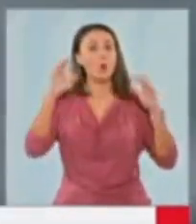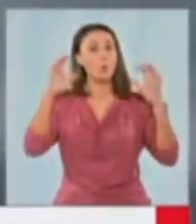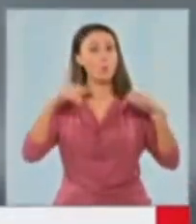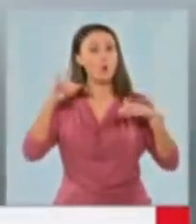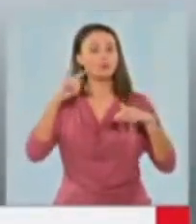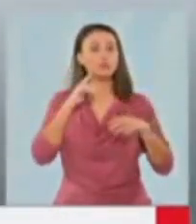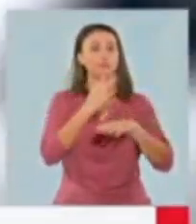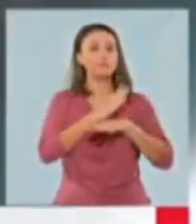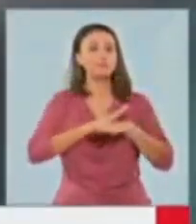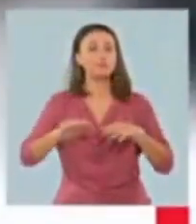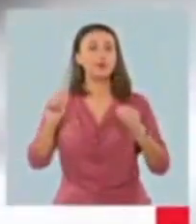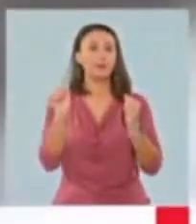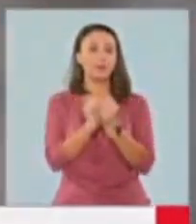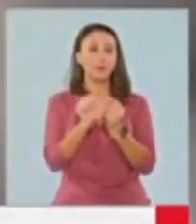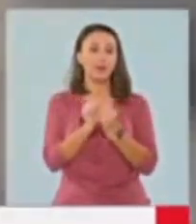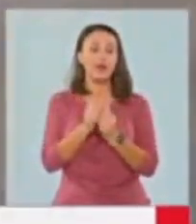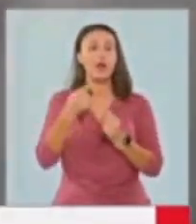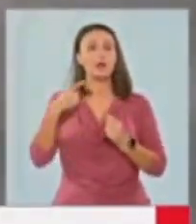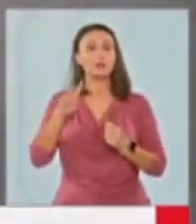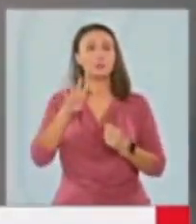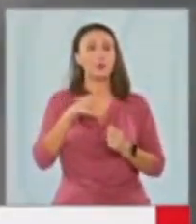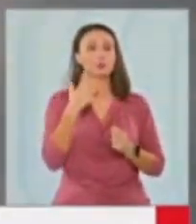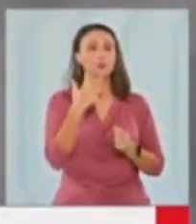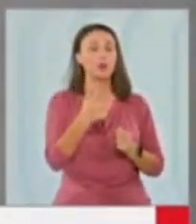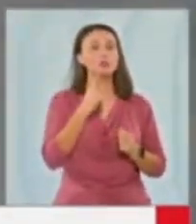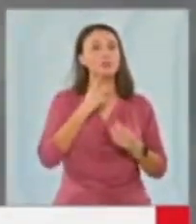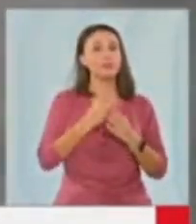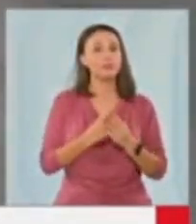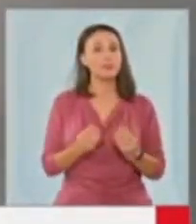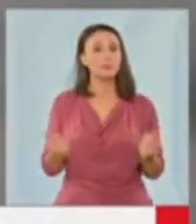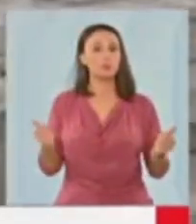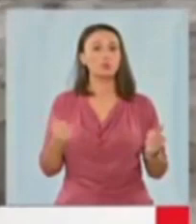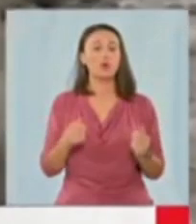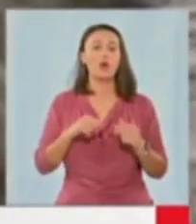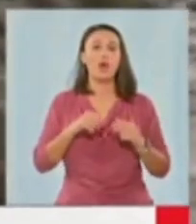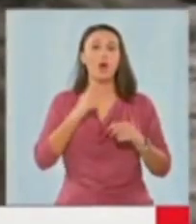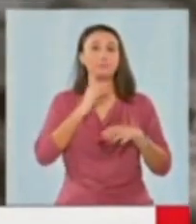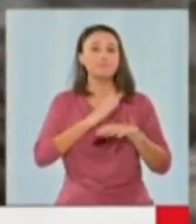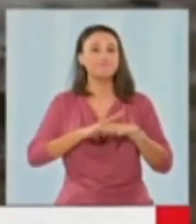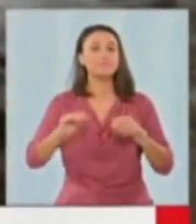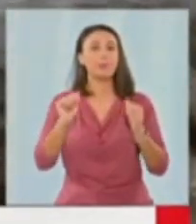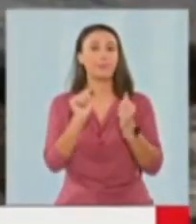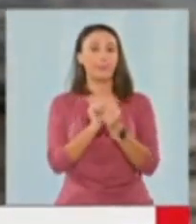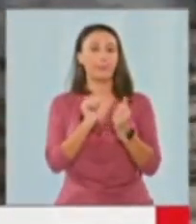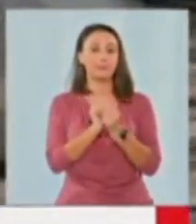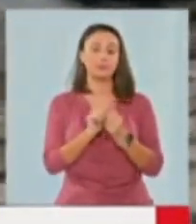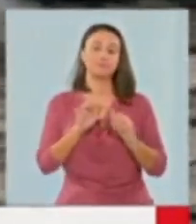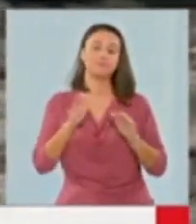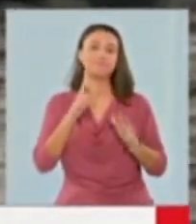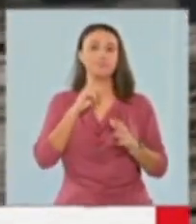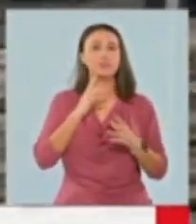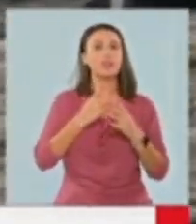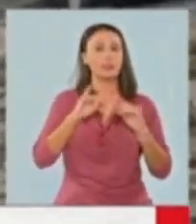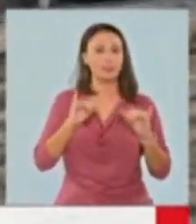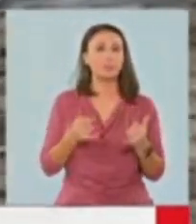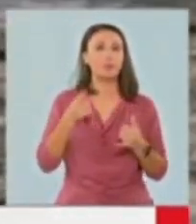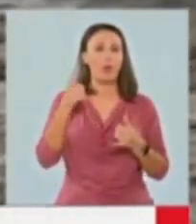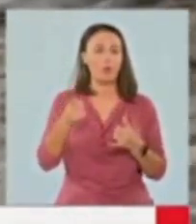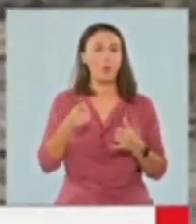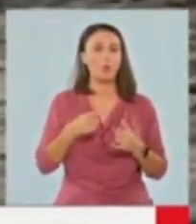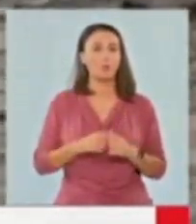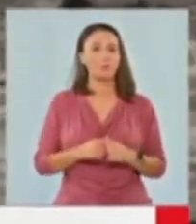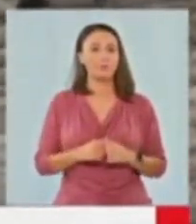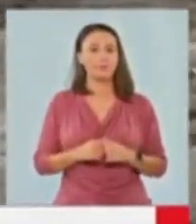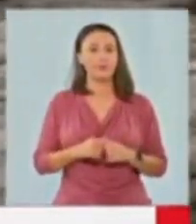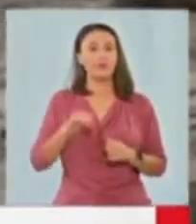și a alunecărilor de teren, iar alte 43 sunt date dispărute. Alunecările de teren și inundațiile sunt relativ frecvente în zona